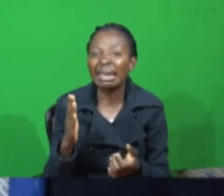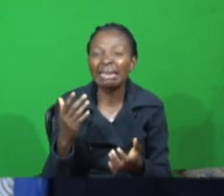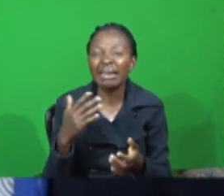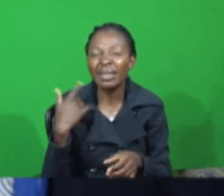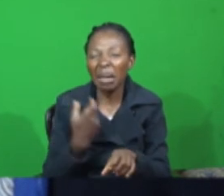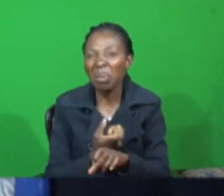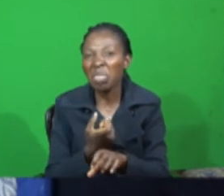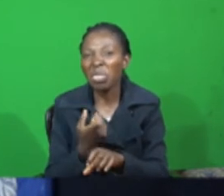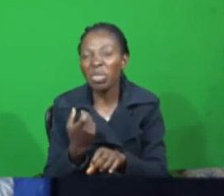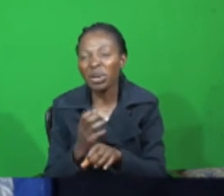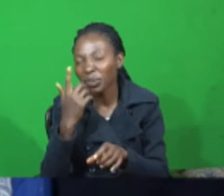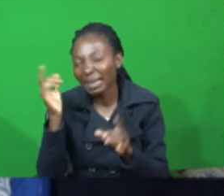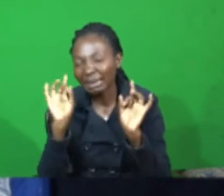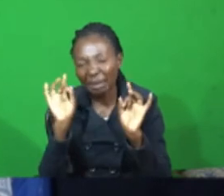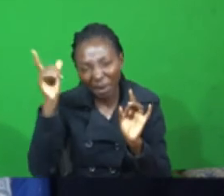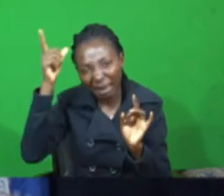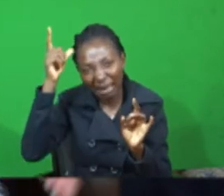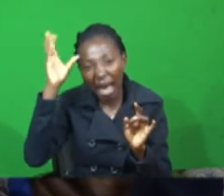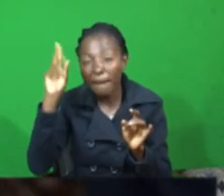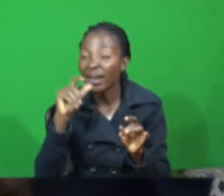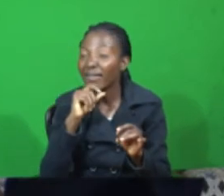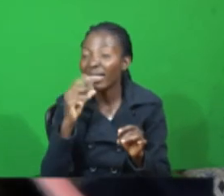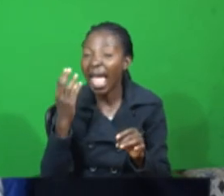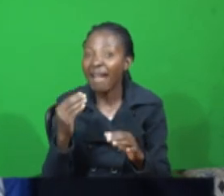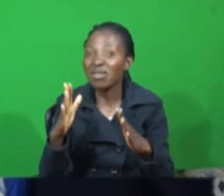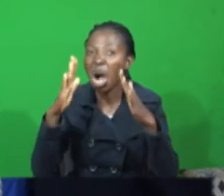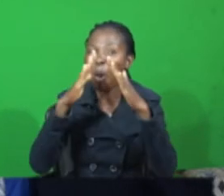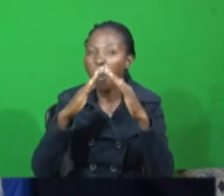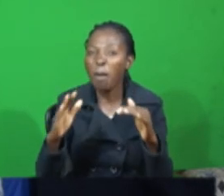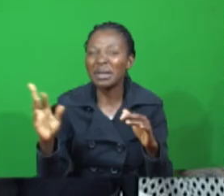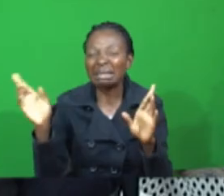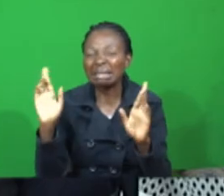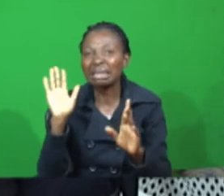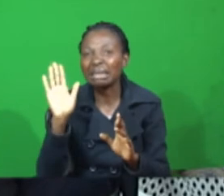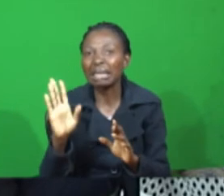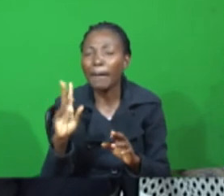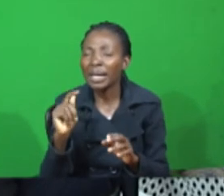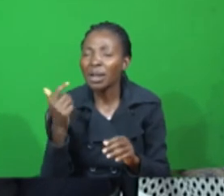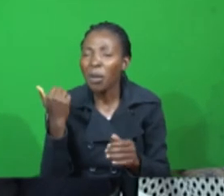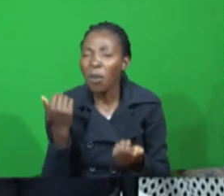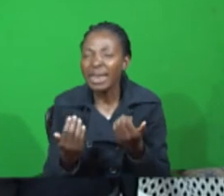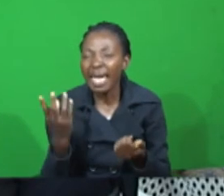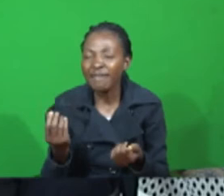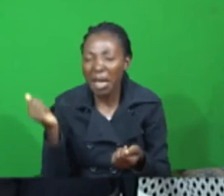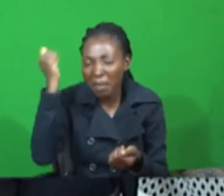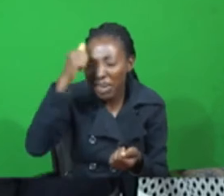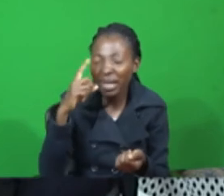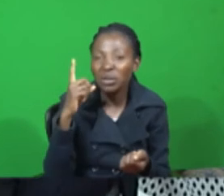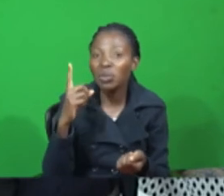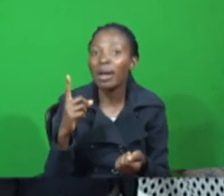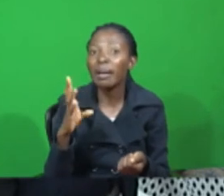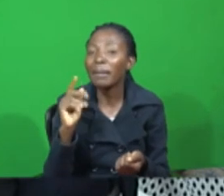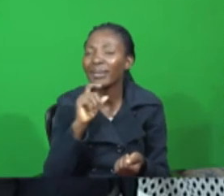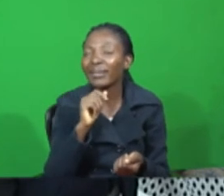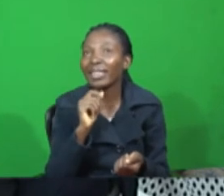neminzwa kari kusango. Iwo baba vaine zimba pano nekokoko kamwana kanorarama kakazvimonera nejira wani. Iwe ntori nemamwe